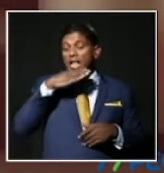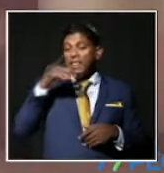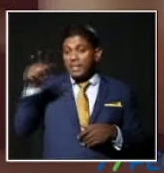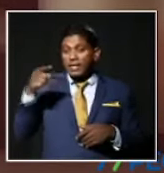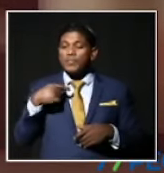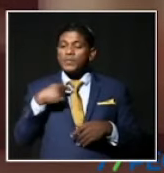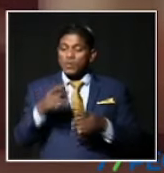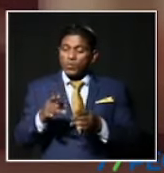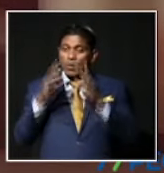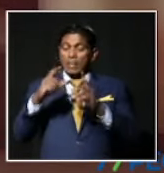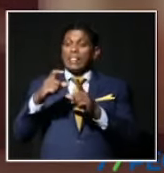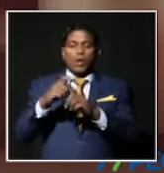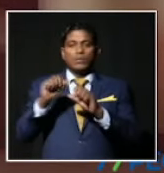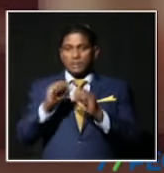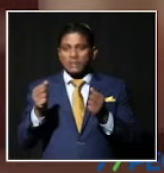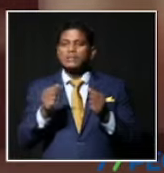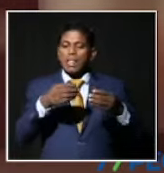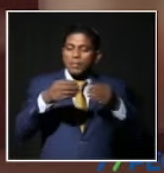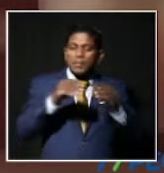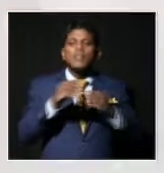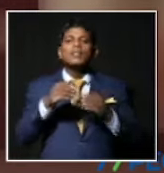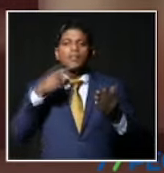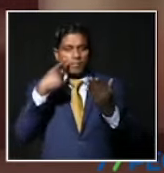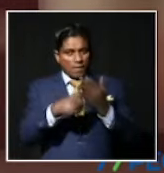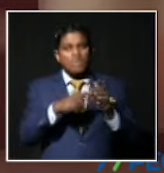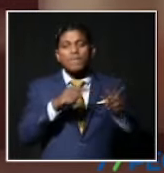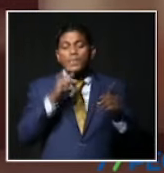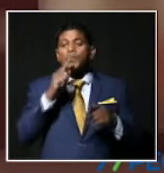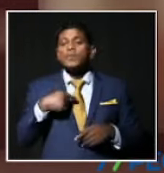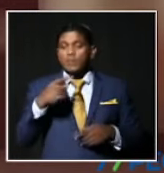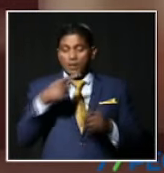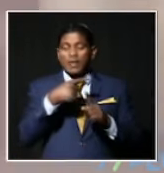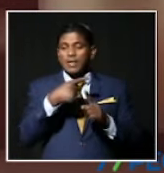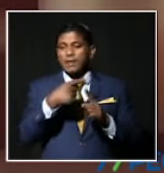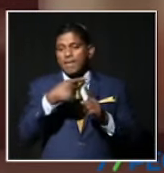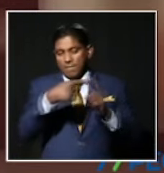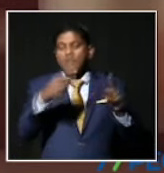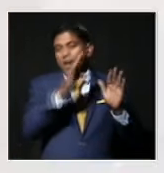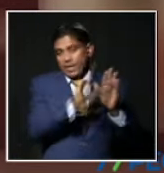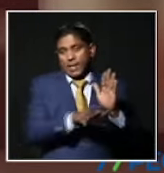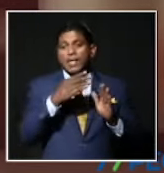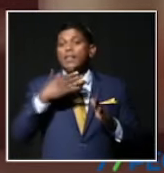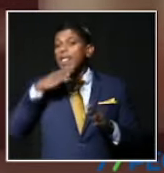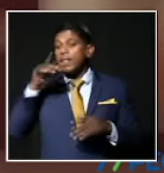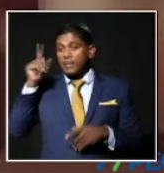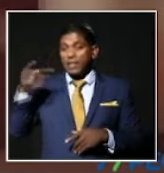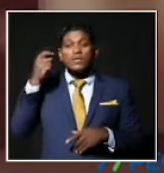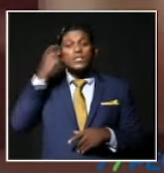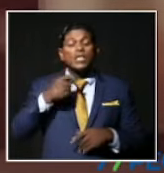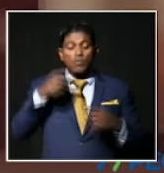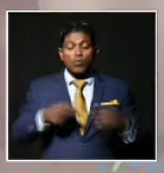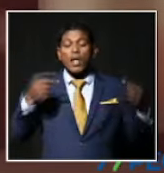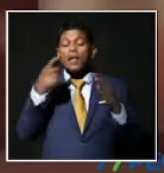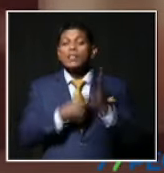තරමට දරුණු නැති ආකාරයට ඉදිරිපත් කරලා තියෙන්නේ. මොකද එක කොටසක් අපි ඒකෙත් අයින් කරා. මහා බ්‍රිතාන්‍යයේ ත්‍රස්ත විරෝධී පනතේ තියෙන